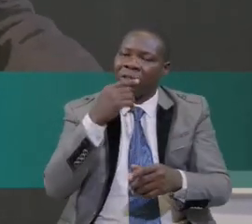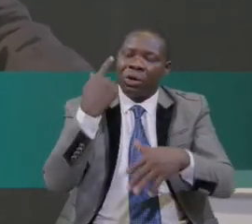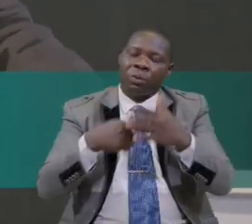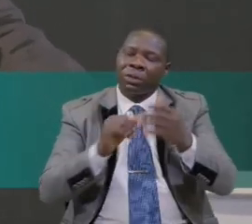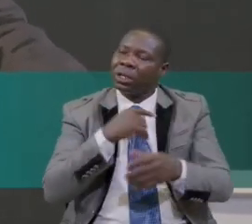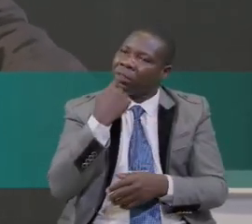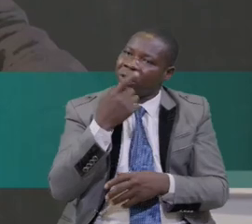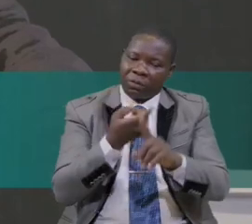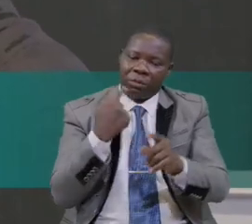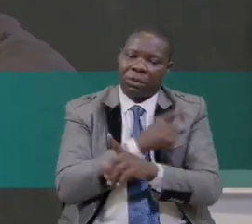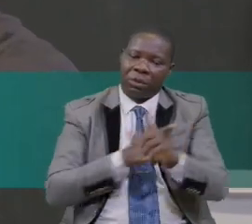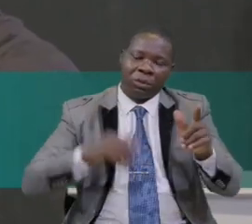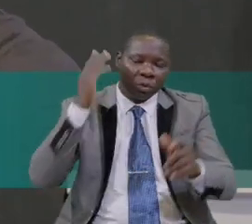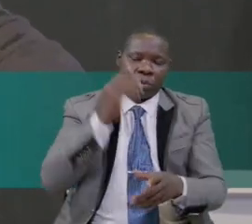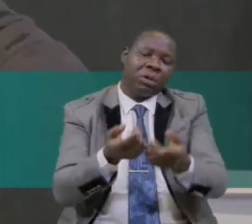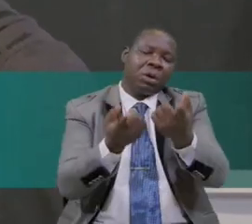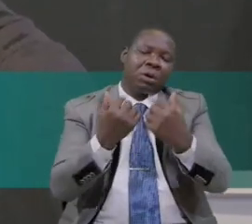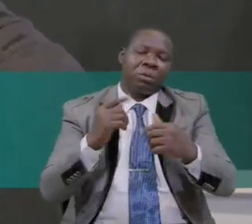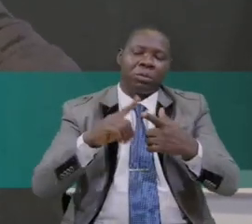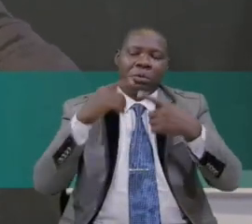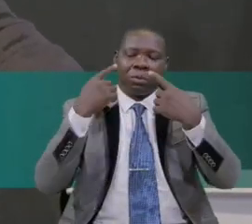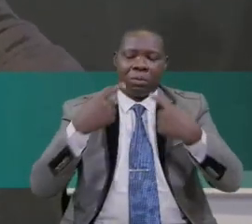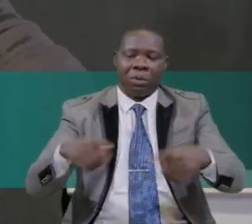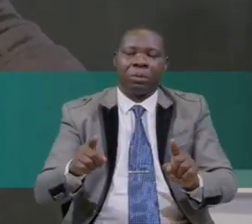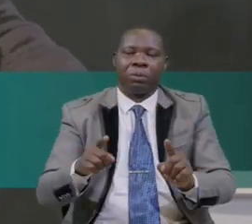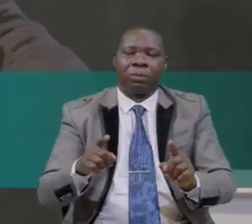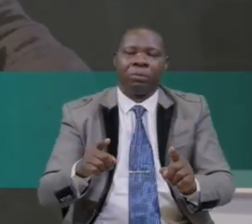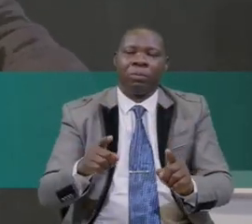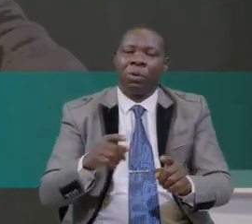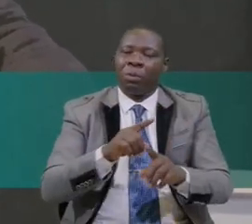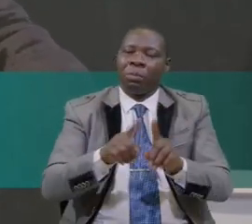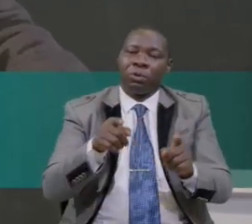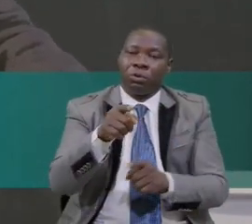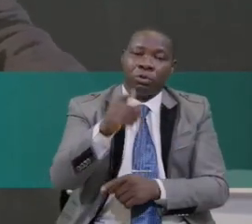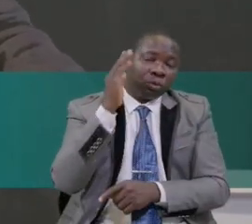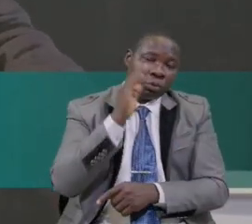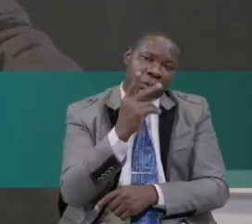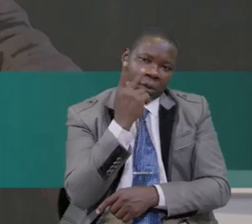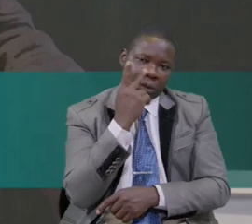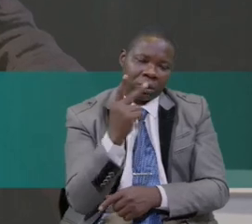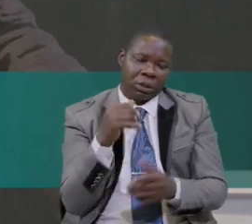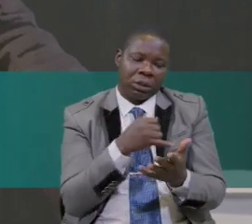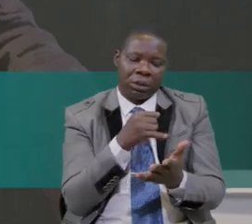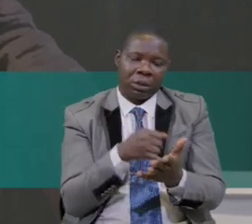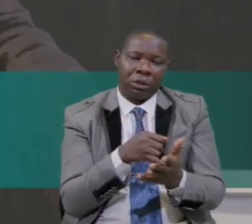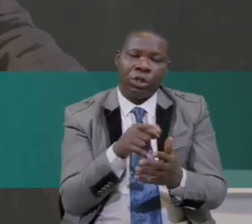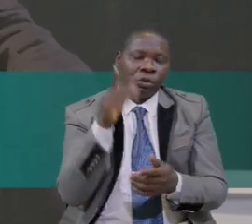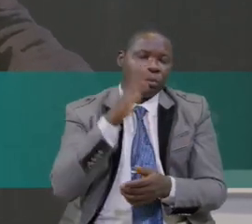Seigneur va se réaliser. Mais toi, tu verras ça, mais tu ne mangeras